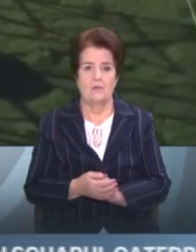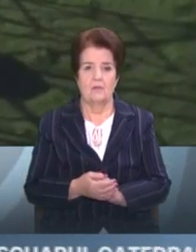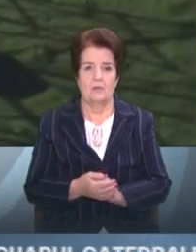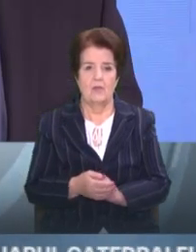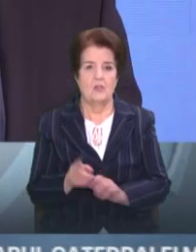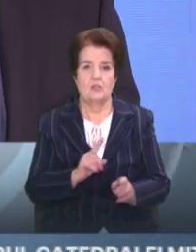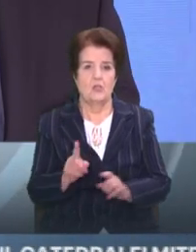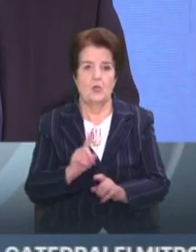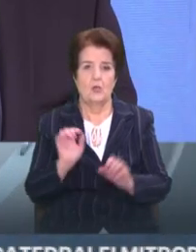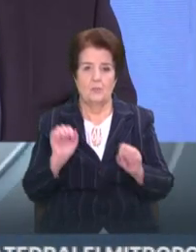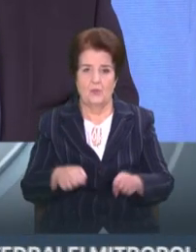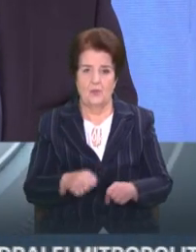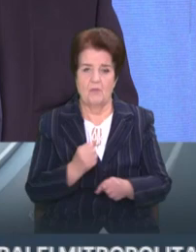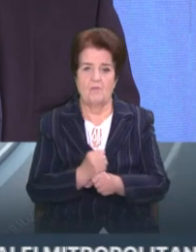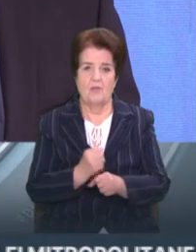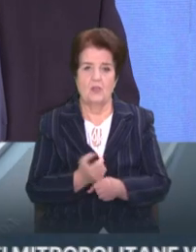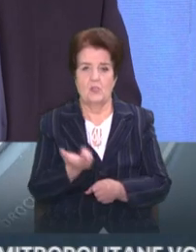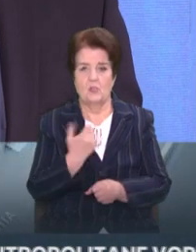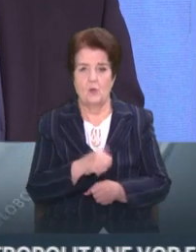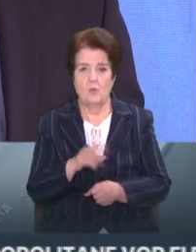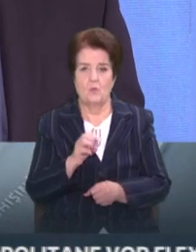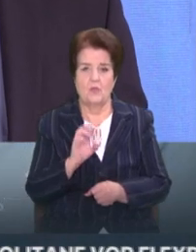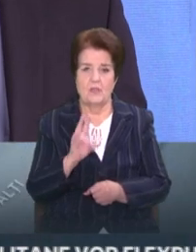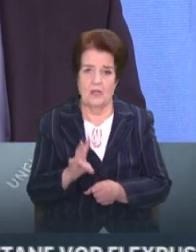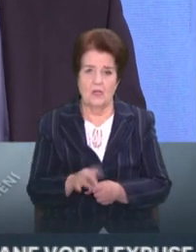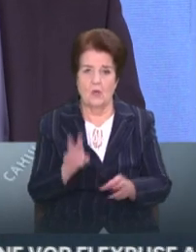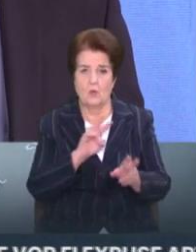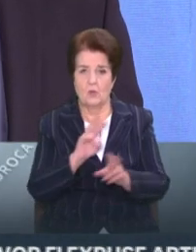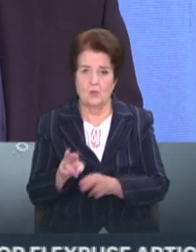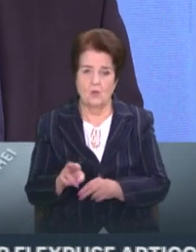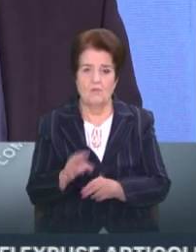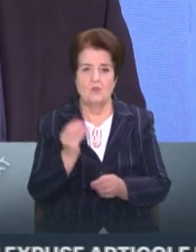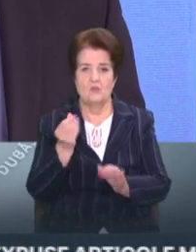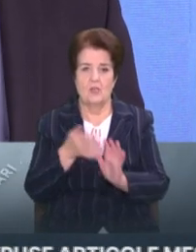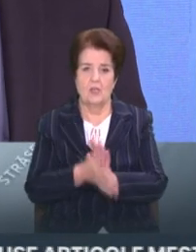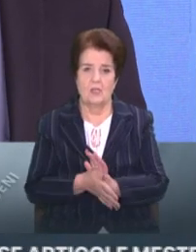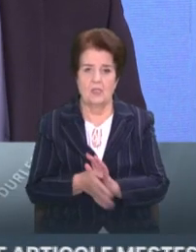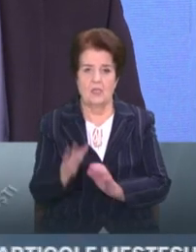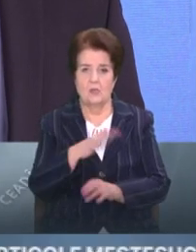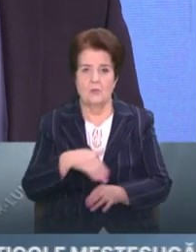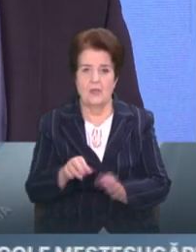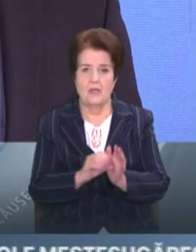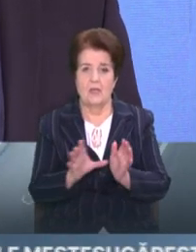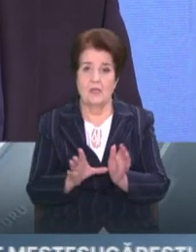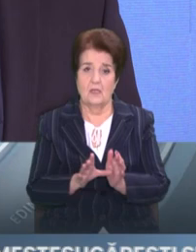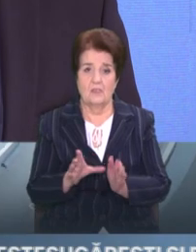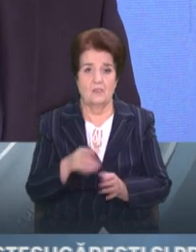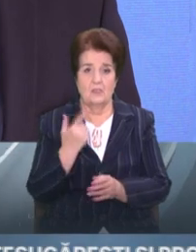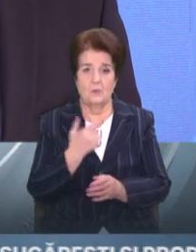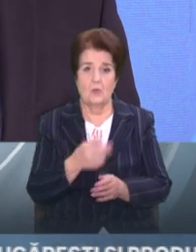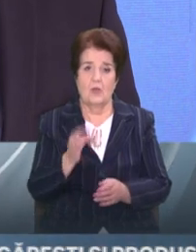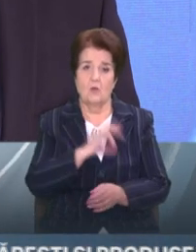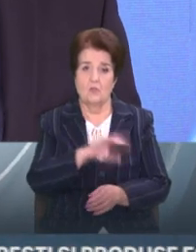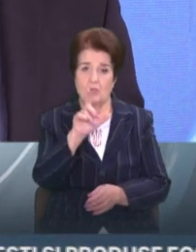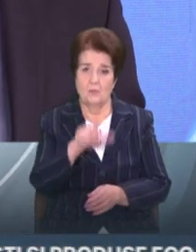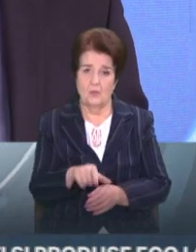Cum face, domnule Muntean, pentru a ne minimiza consumul și respectiv cheltuielile în domeniul energetic? Și mă refer aici la consumatorii finali,